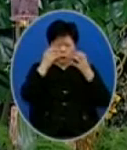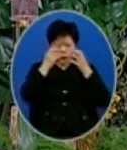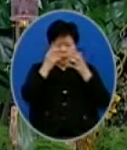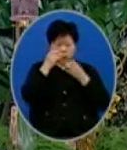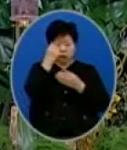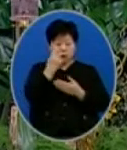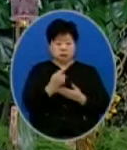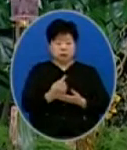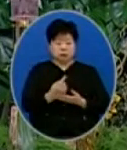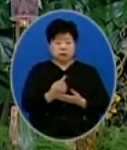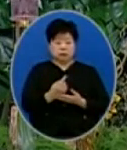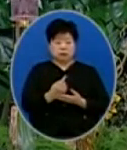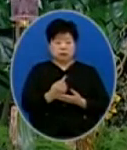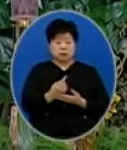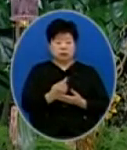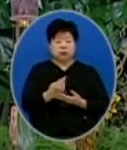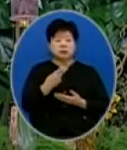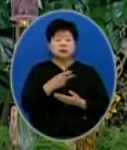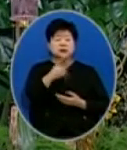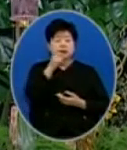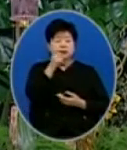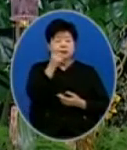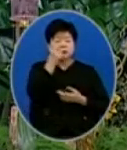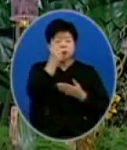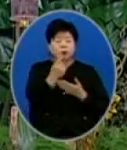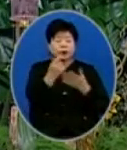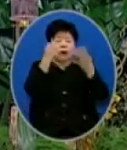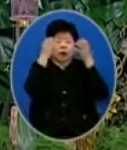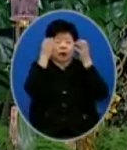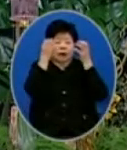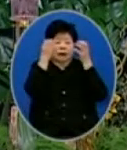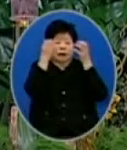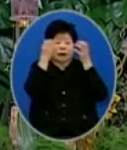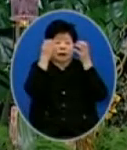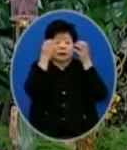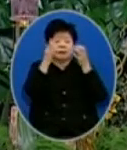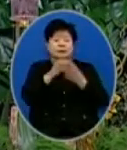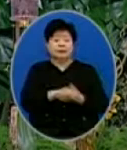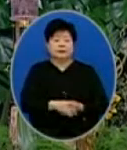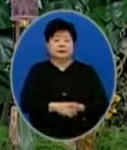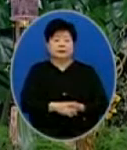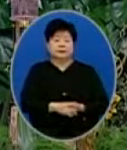한꺼번에 몰려왔습니다 2010년도에 다가온 그 고난은